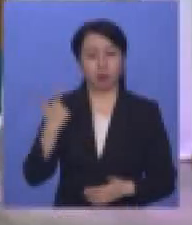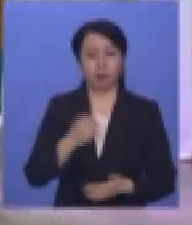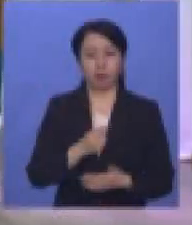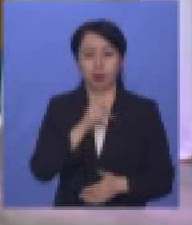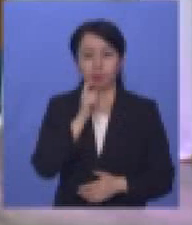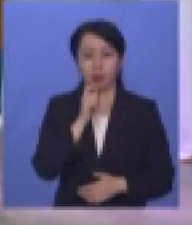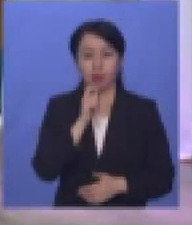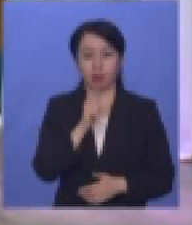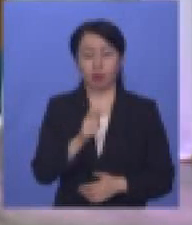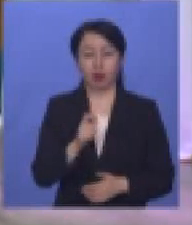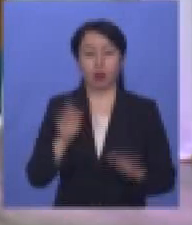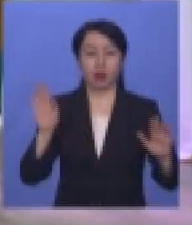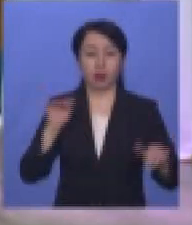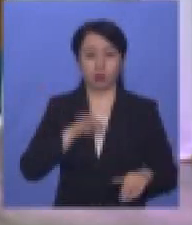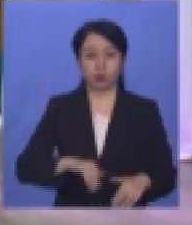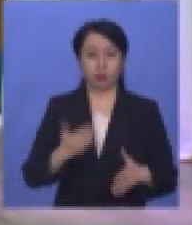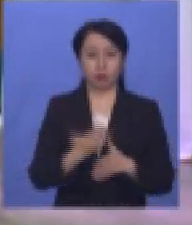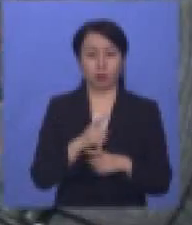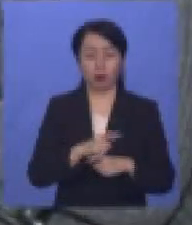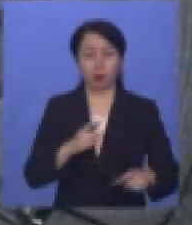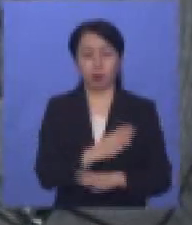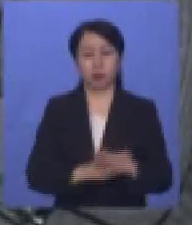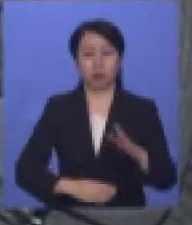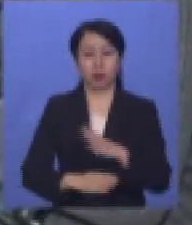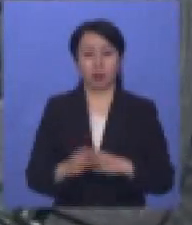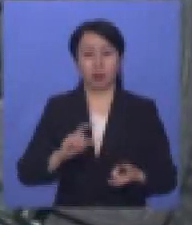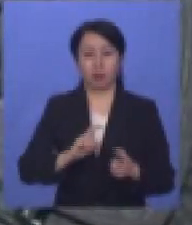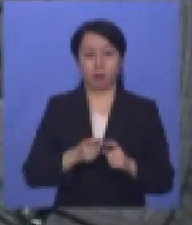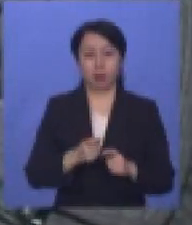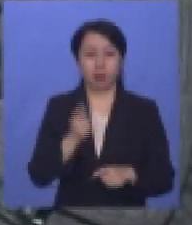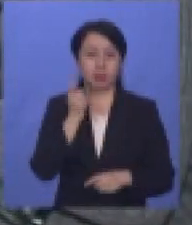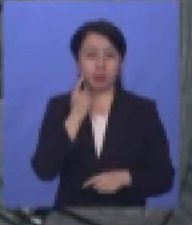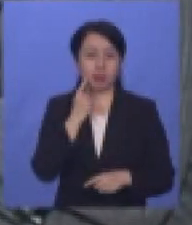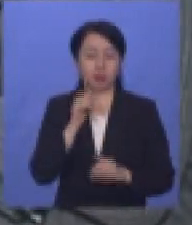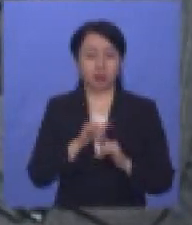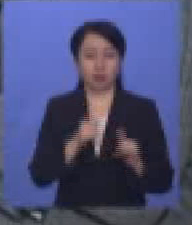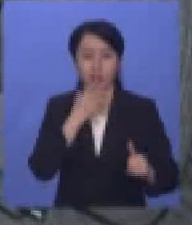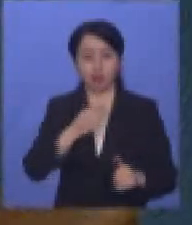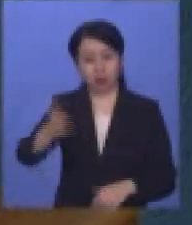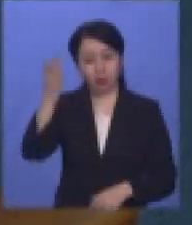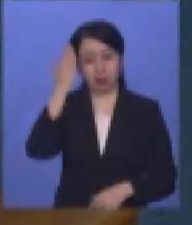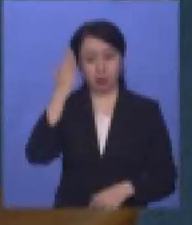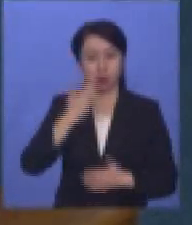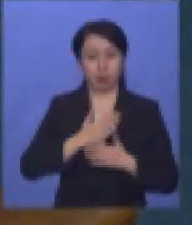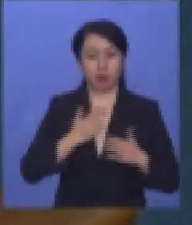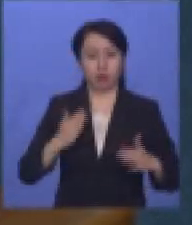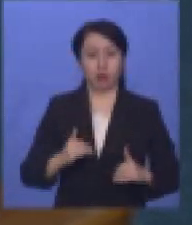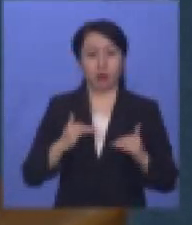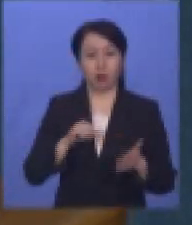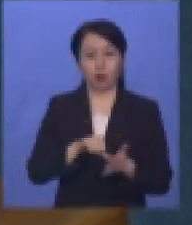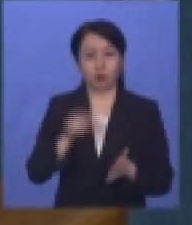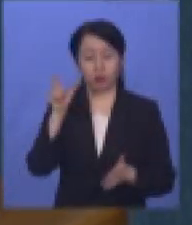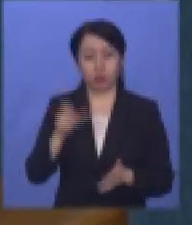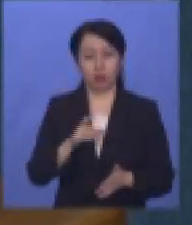ценными призами. «Крылья души» помогает людям с инвалидностью побороть стеснение и раскрыть свои таланты. Большим этапом для